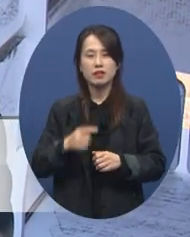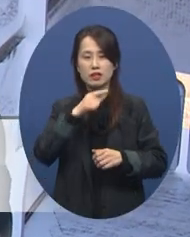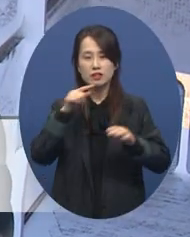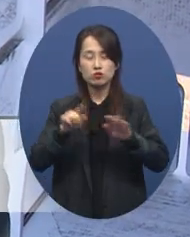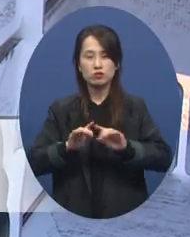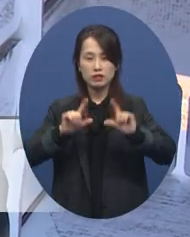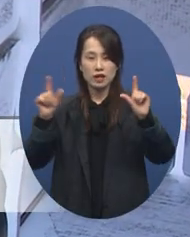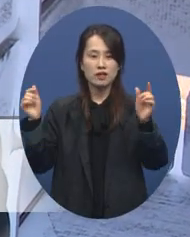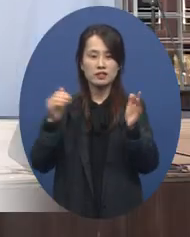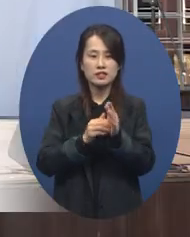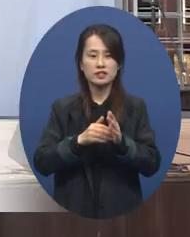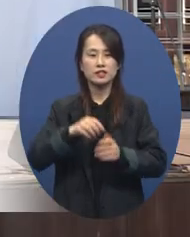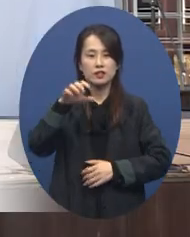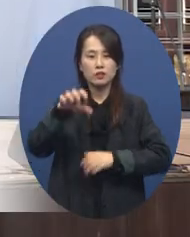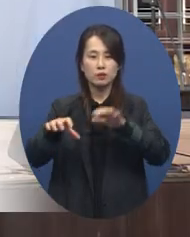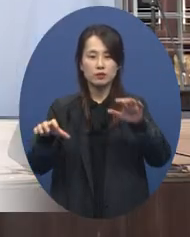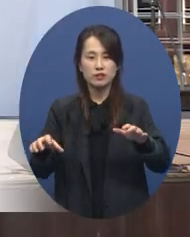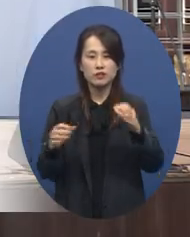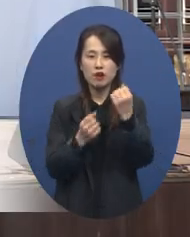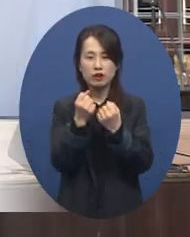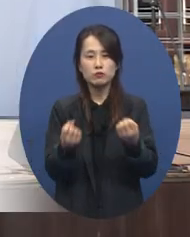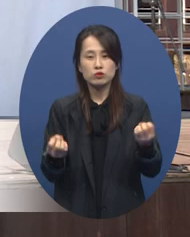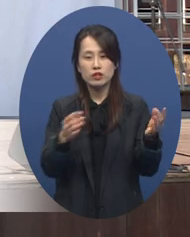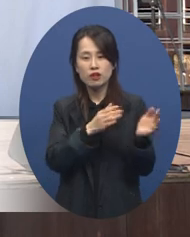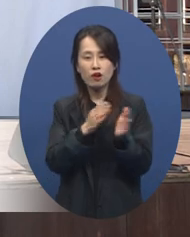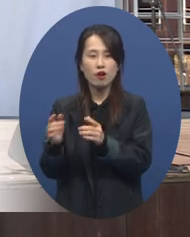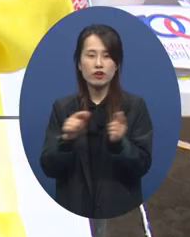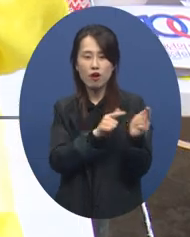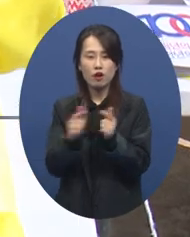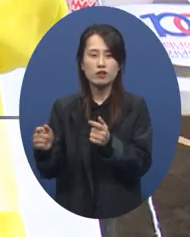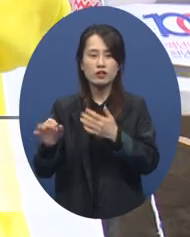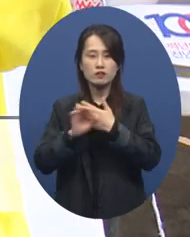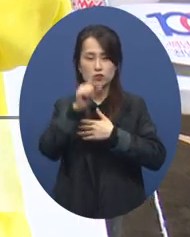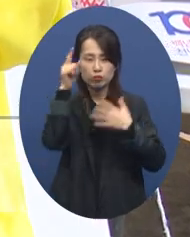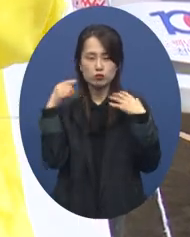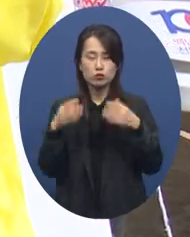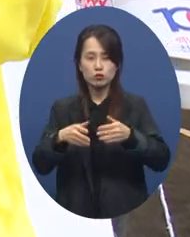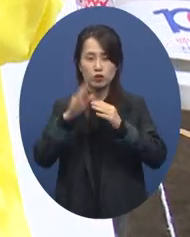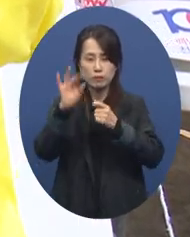주 일요일까지 임진각 평화누리 일대에서 캠핑 축제 등 임시정부 수립